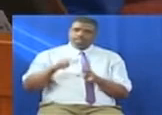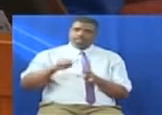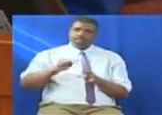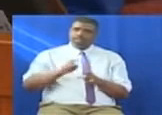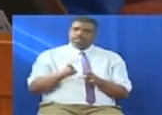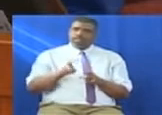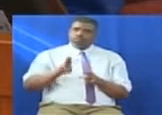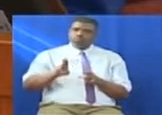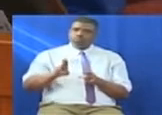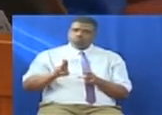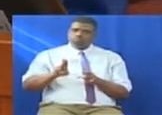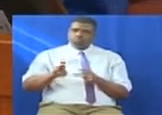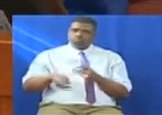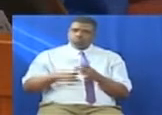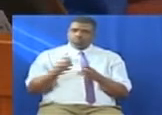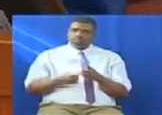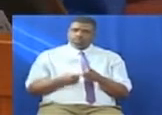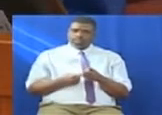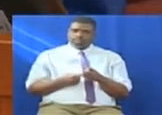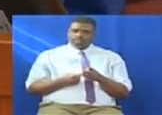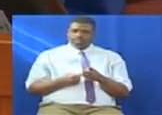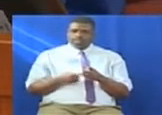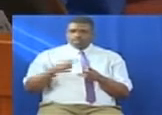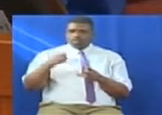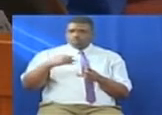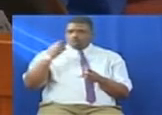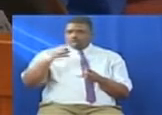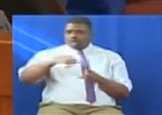Mheshimiwa Peter Lijualika ndaye.